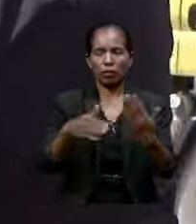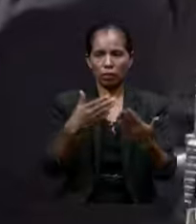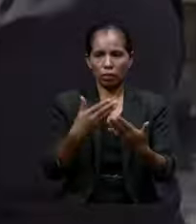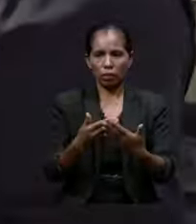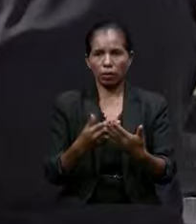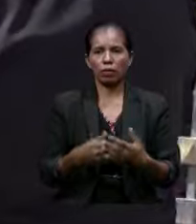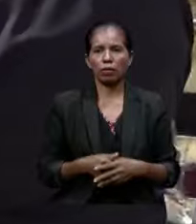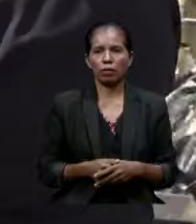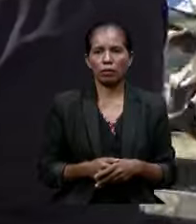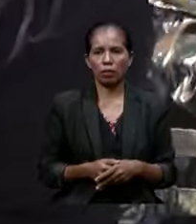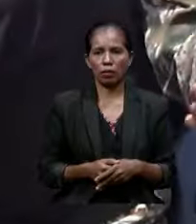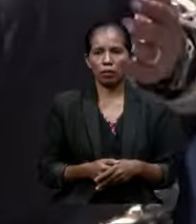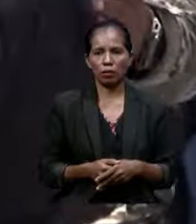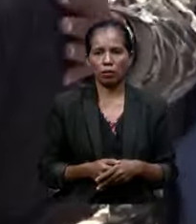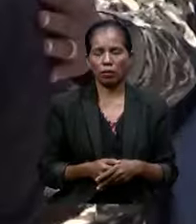de anato